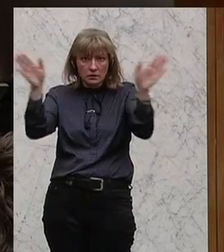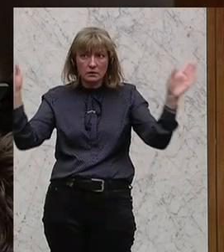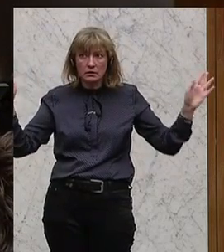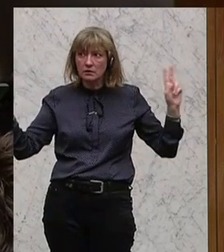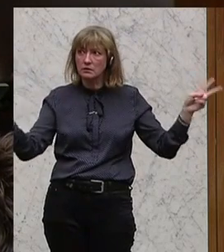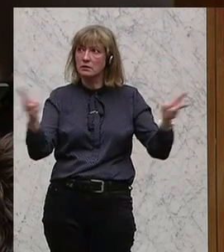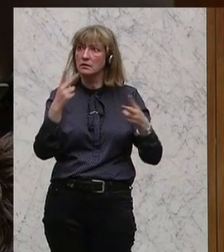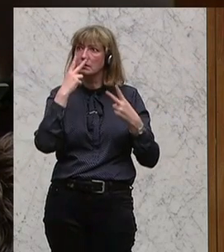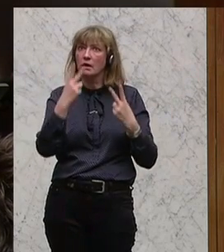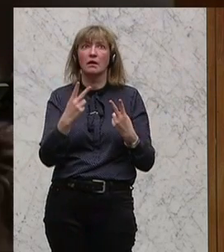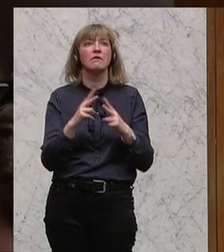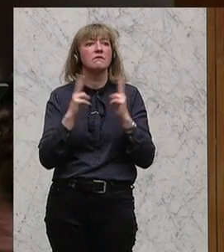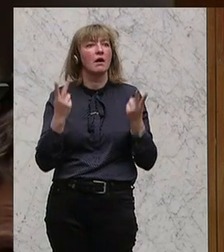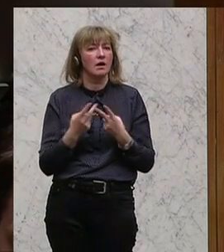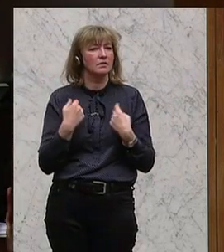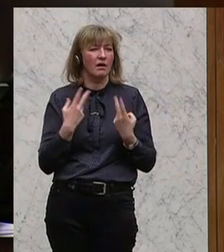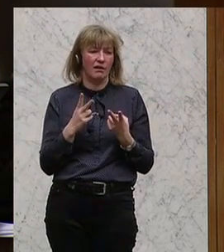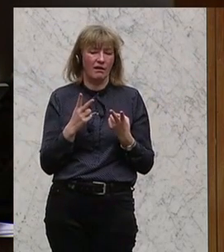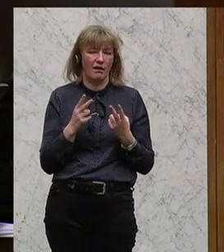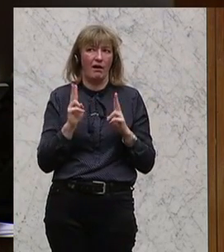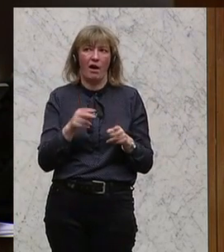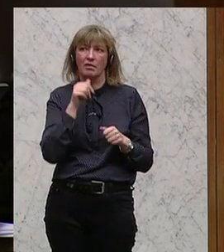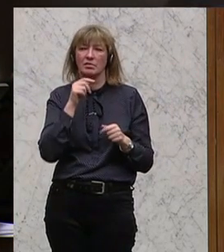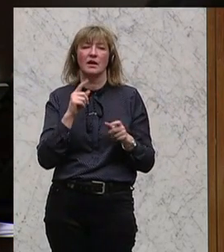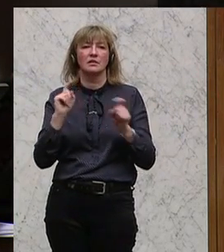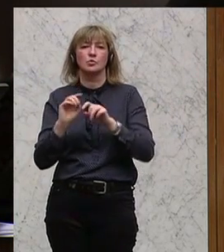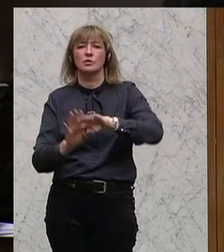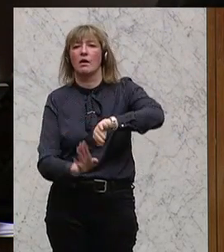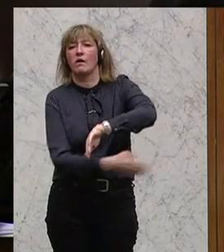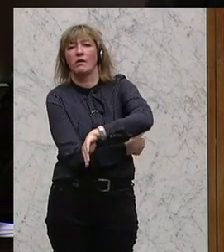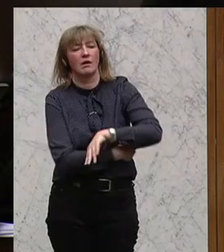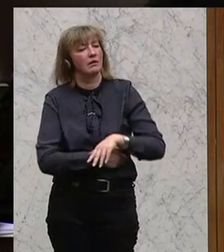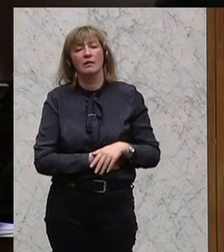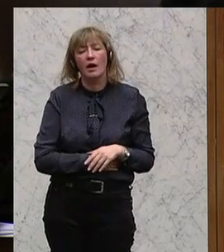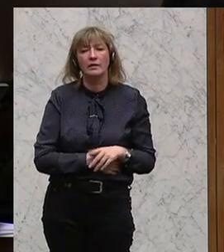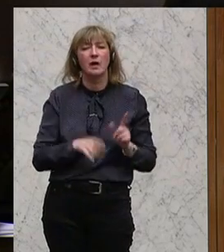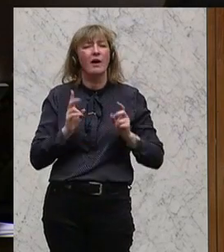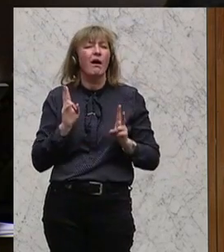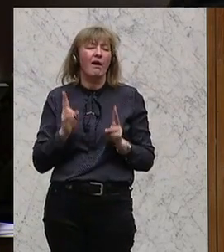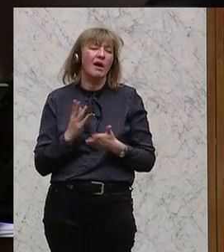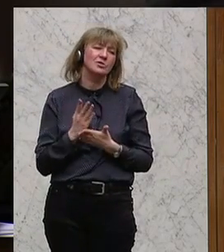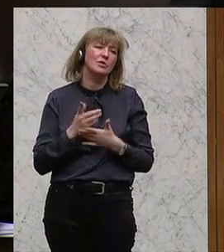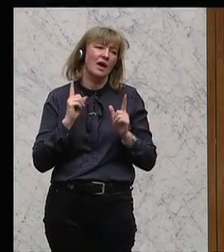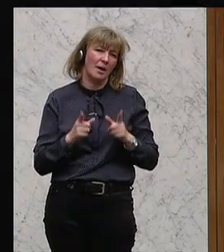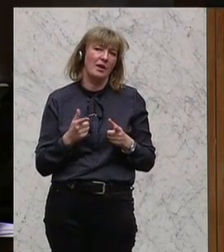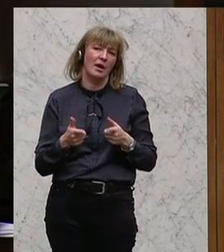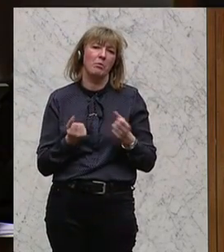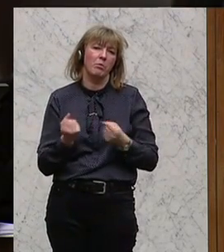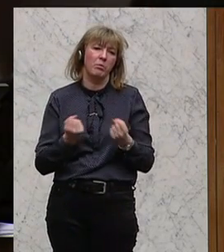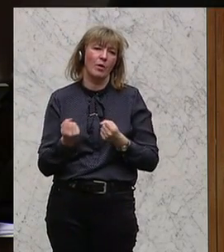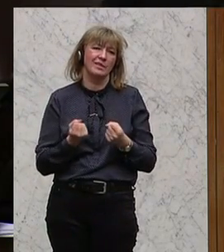geht, das muss ich Ihnen schon sagen, dann kann man das nicht wegdiskutieren. Das heißt, genauer gesagt, man kann es schon, aber dann endet man halt auch in der